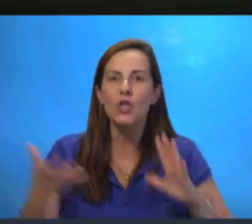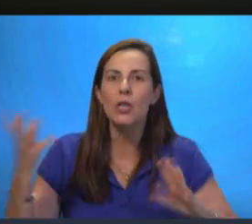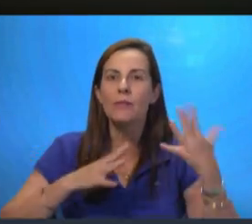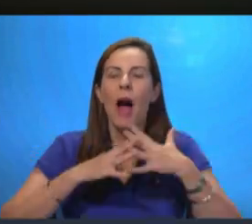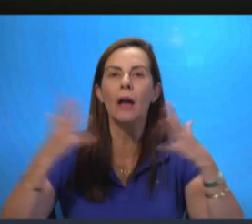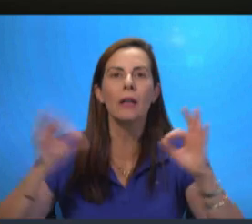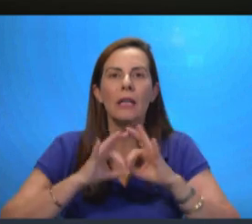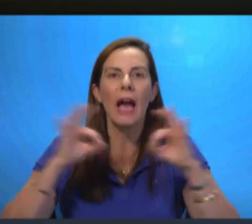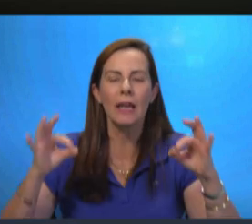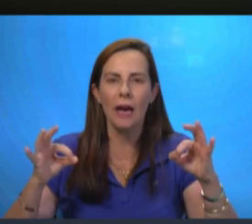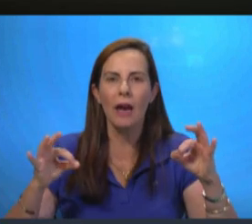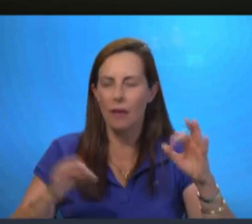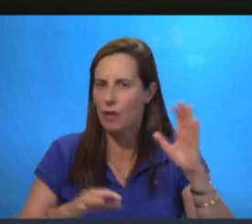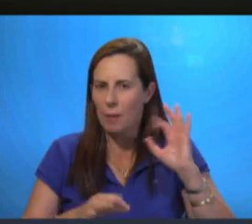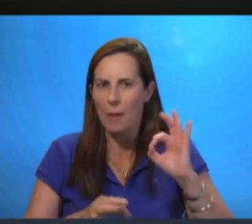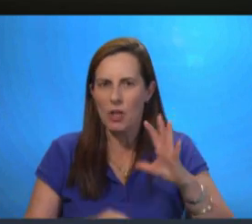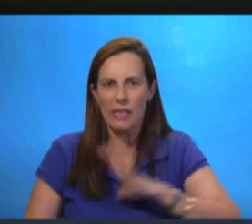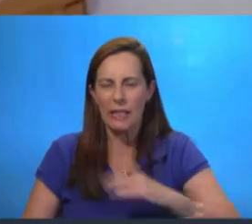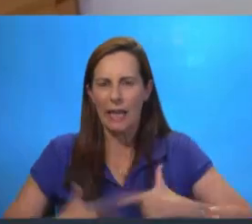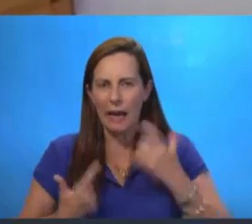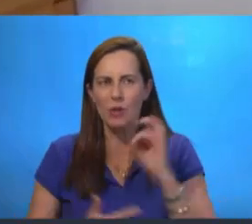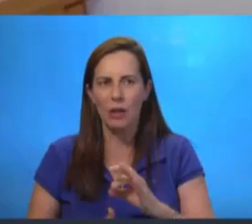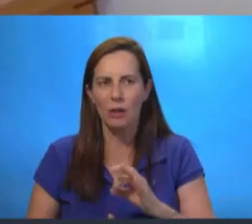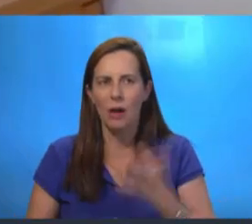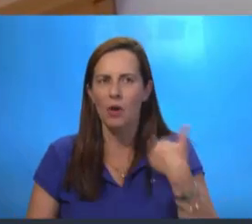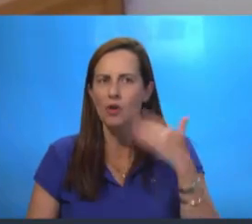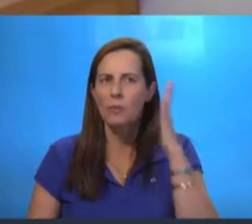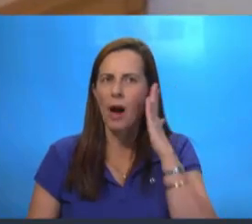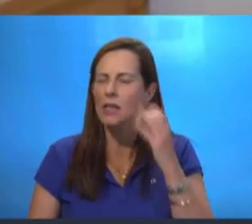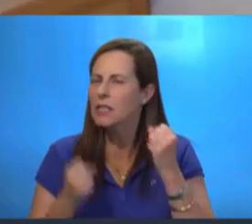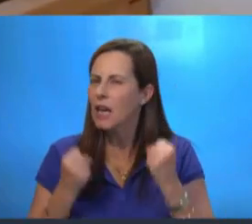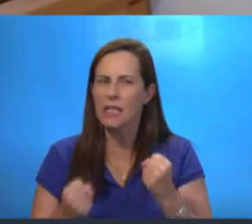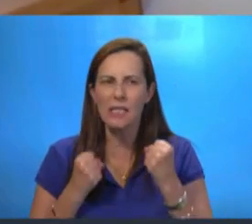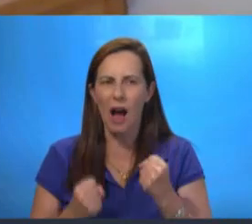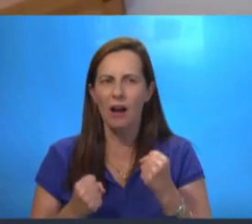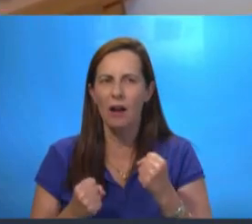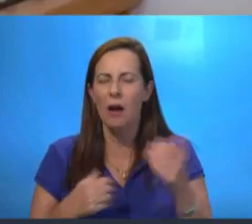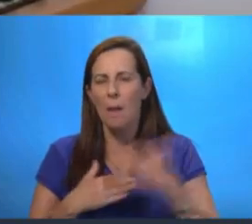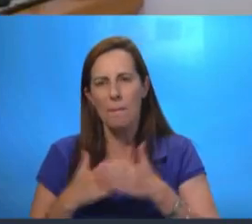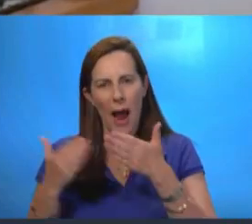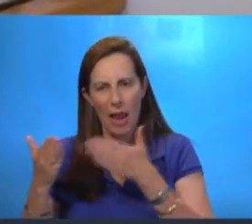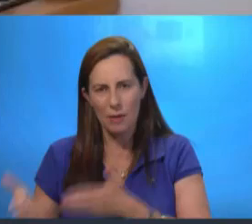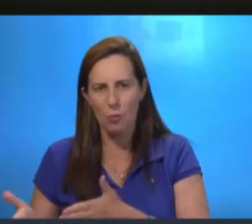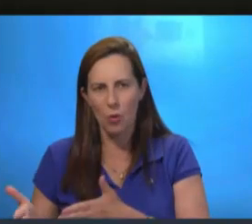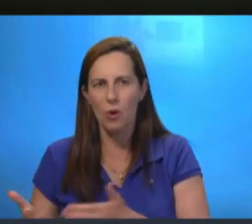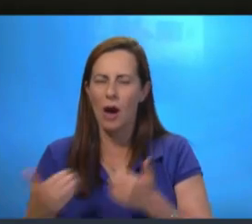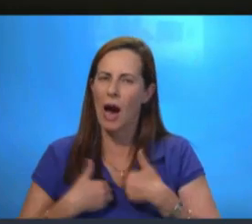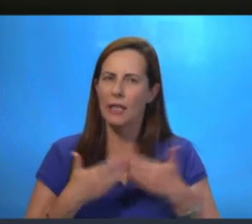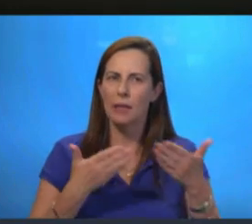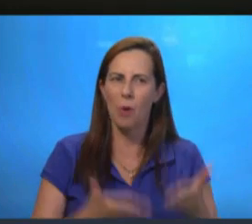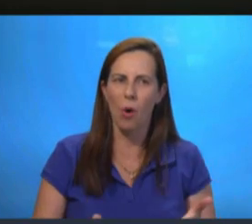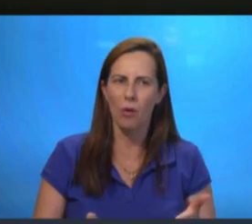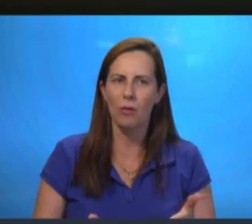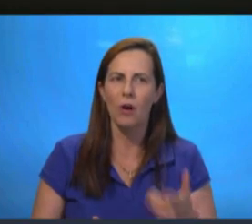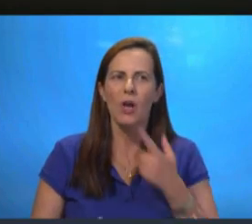פרצה ואיימה על חייהם ועל רכושם. היינו ישנים חזק, בעלי פה, אני פה, אז הוא